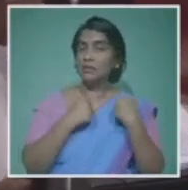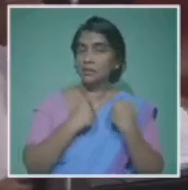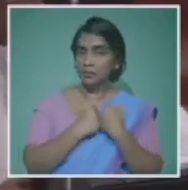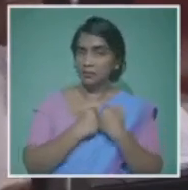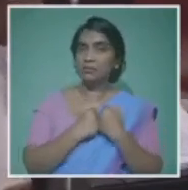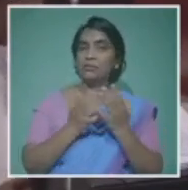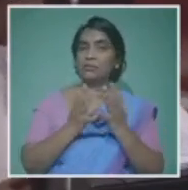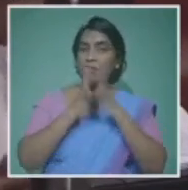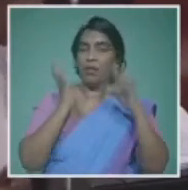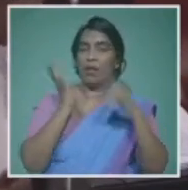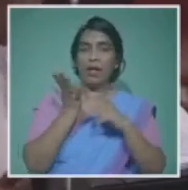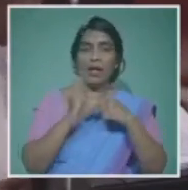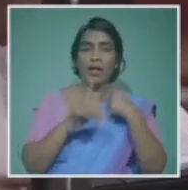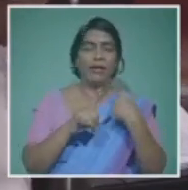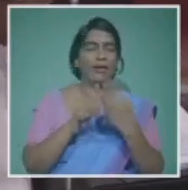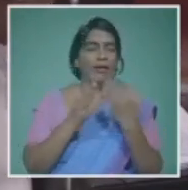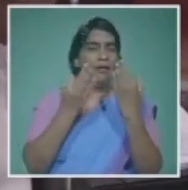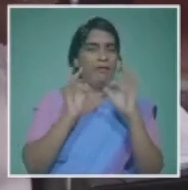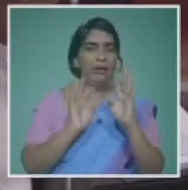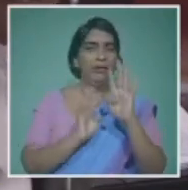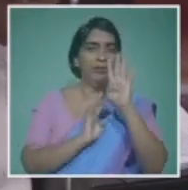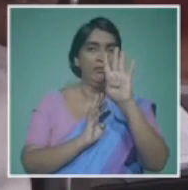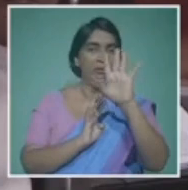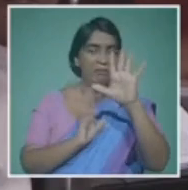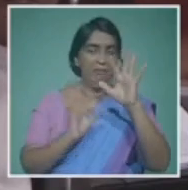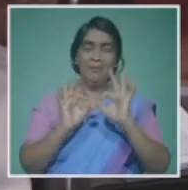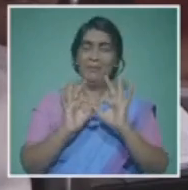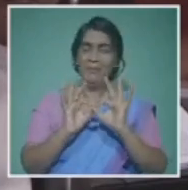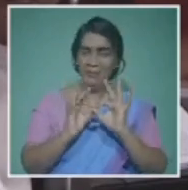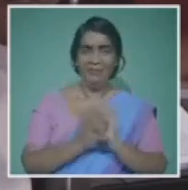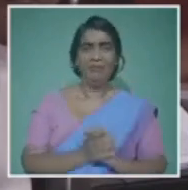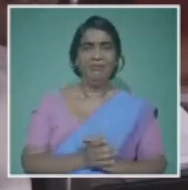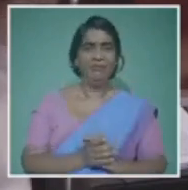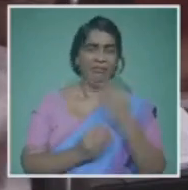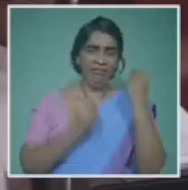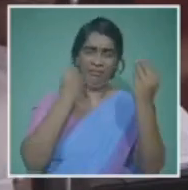වලට විශාල බදුසාර දුන්නා. 45 බිලියන්.